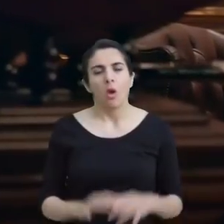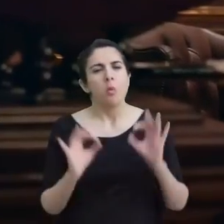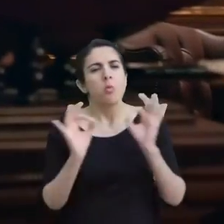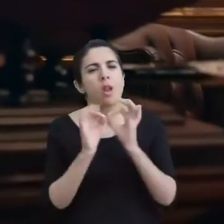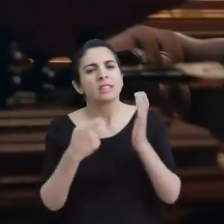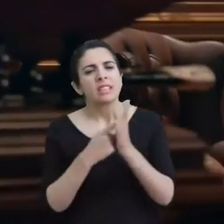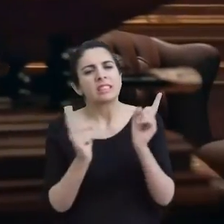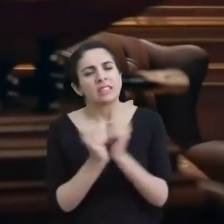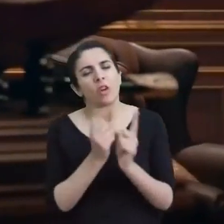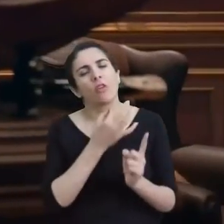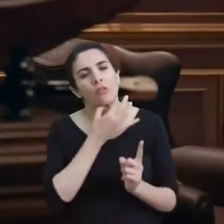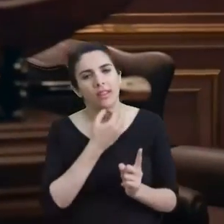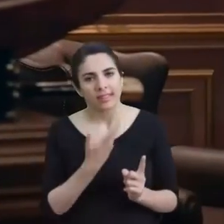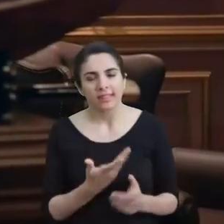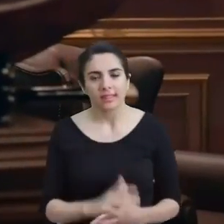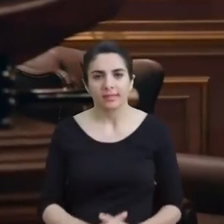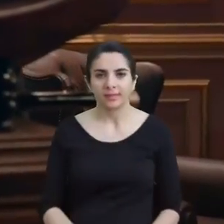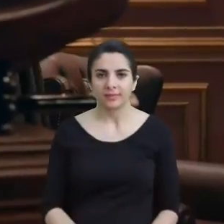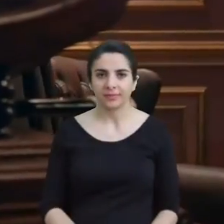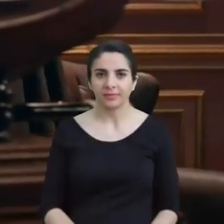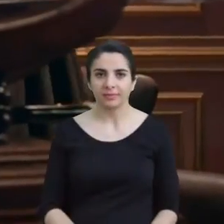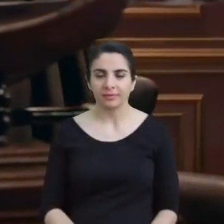Boris, lütfen.